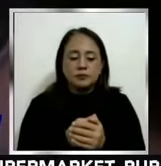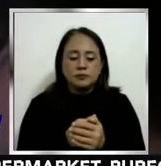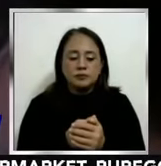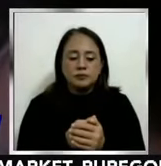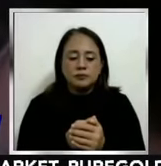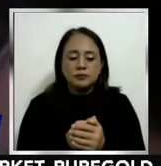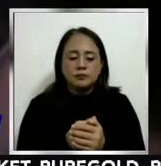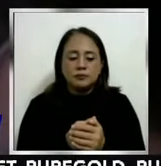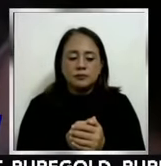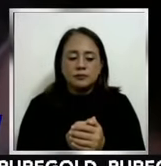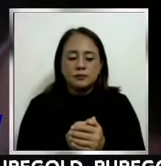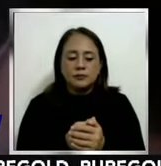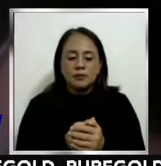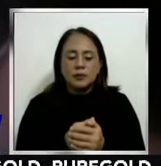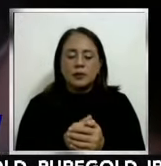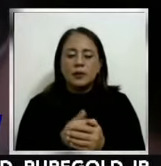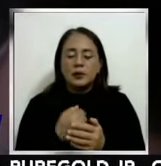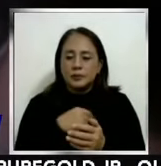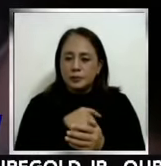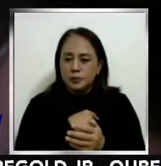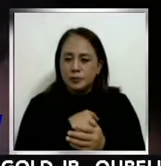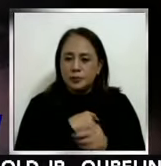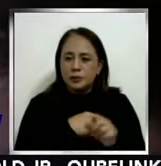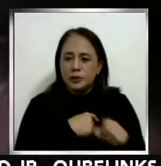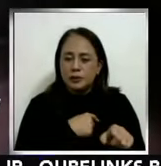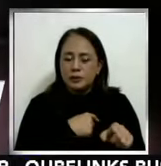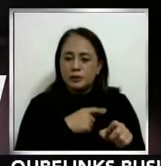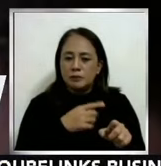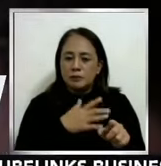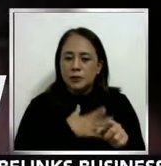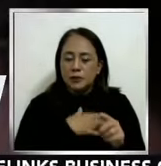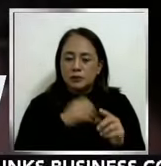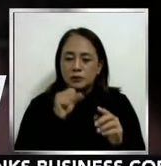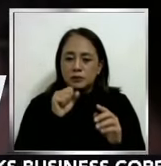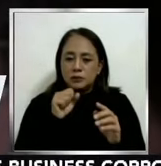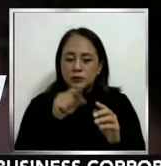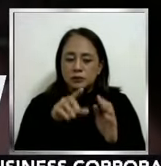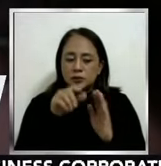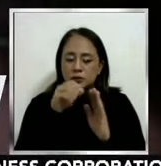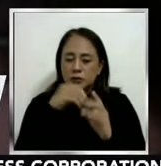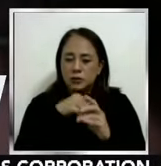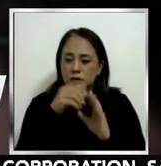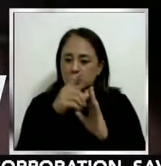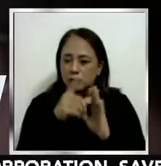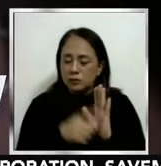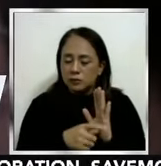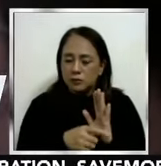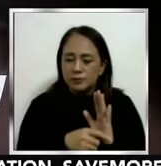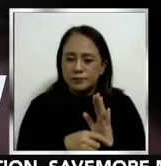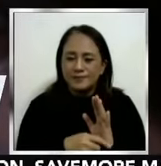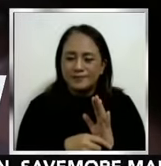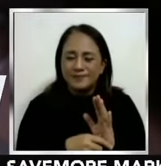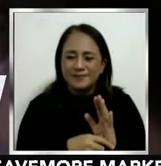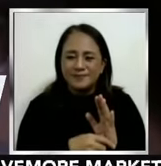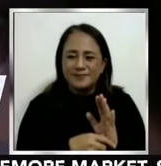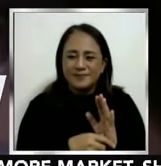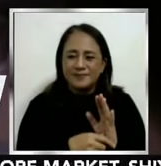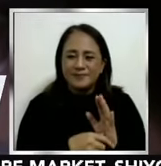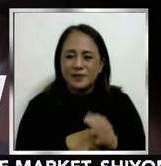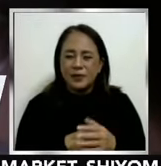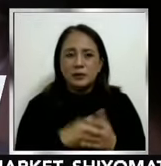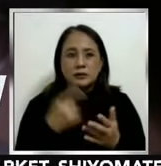we sent my sister-in-law to meet with Mayor Cruz. I think it was last week and